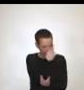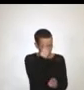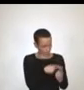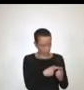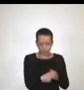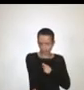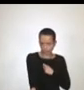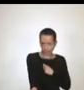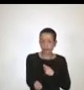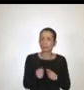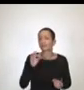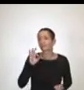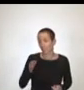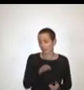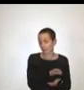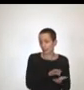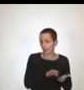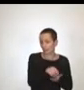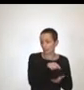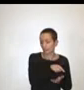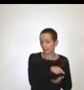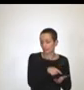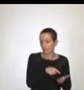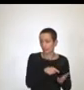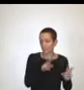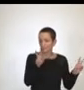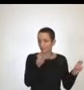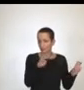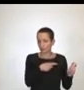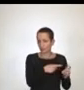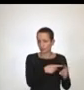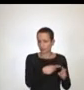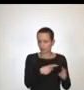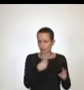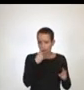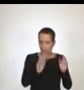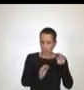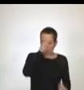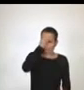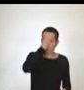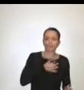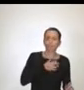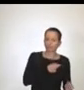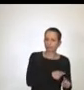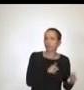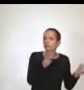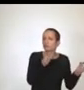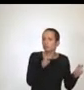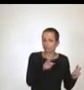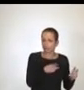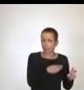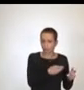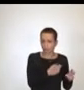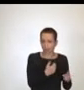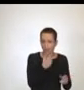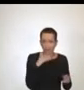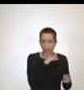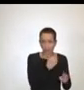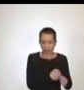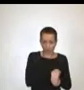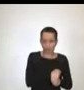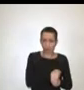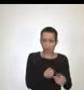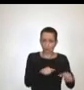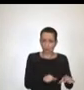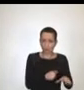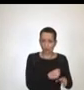En effet, cette stratégie qualifiée de téméraire dans le rapport, mise en place extrêmement rapidement, en 6